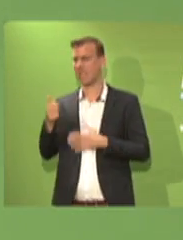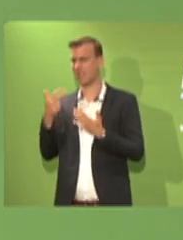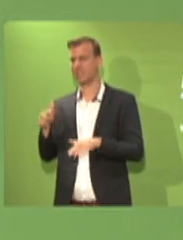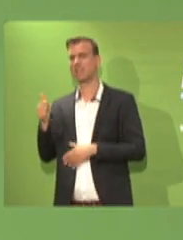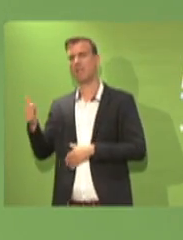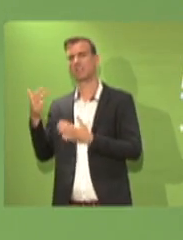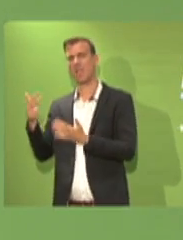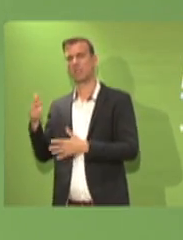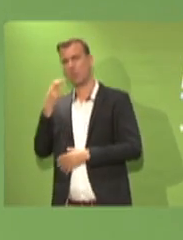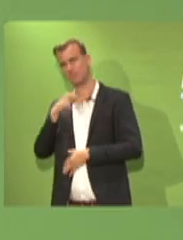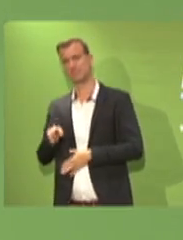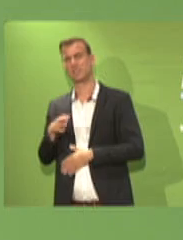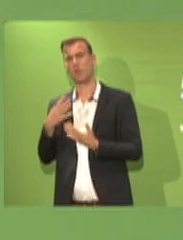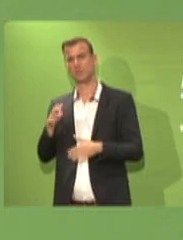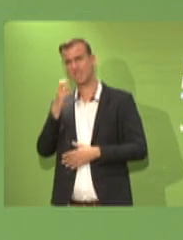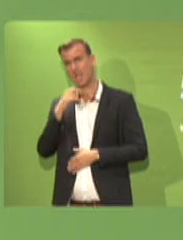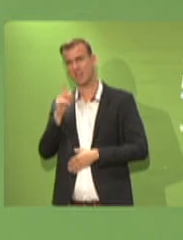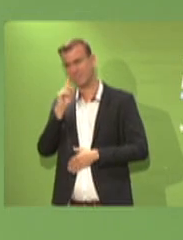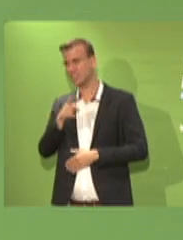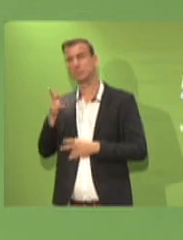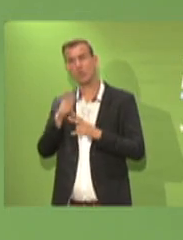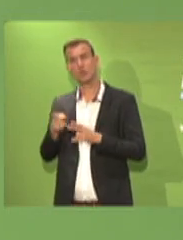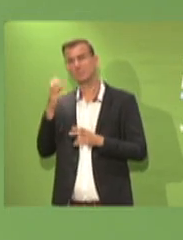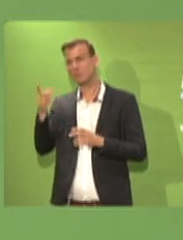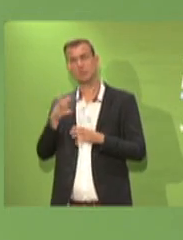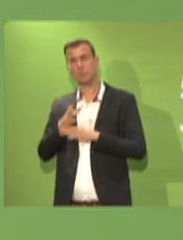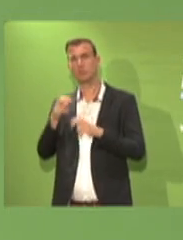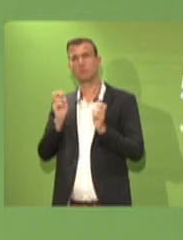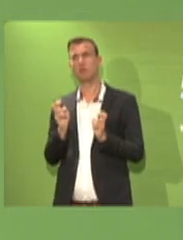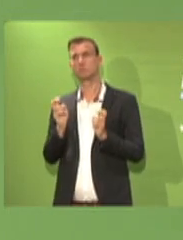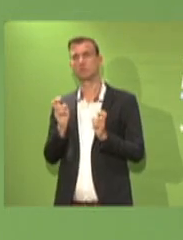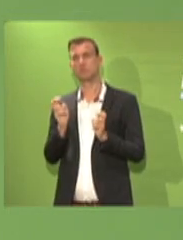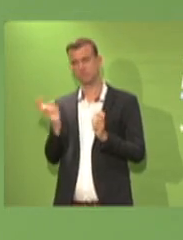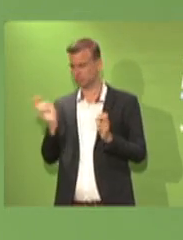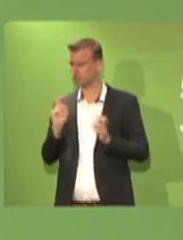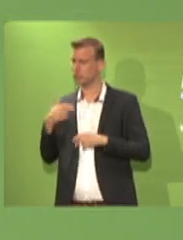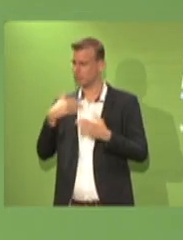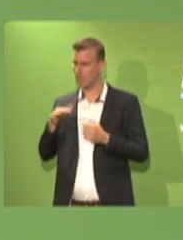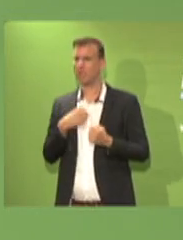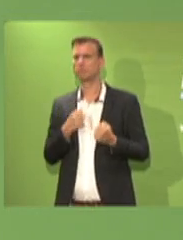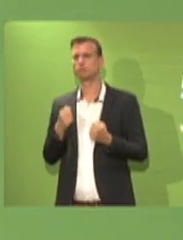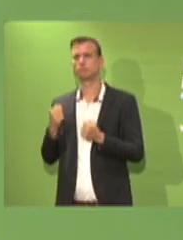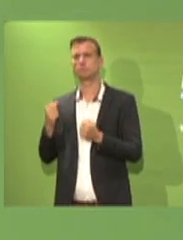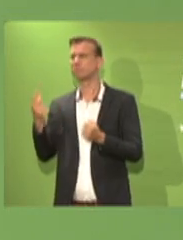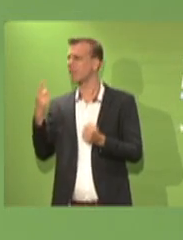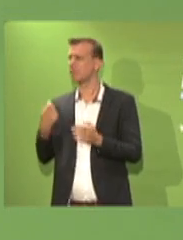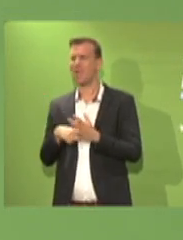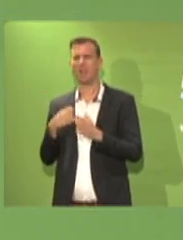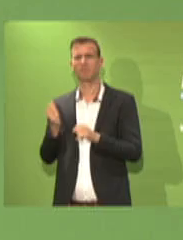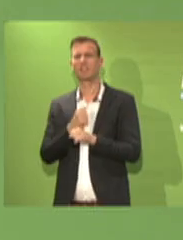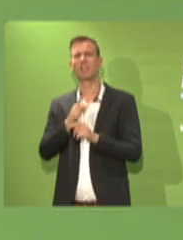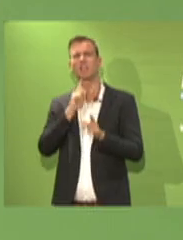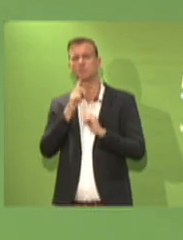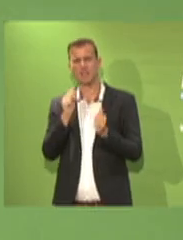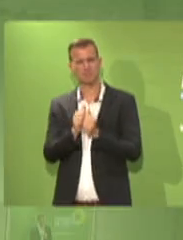eine 93, und ich weiß, dass diese Frauen sonst nicht von zu Hause weggekommen wären, dass die nicht selbst hätten einkaufen gehen können, dass die keine